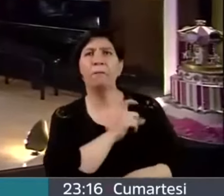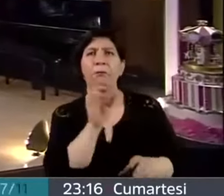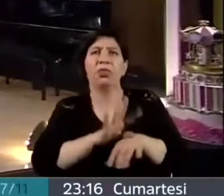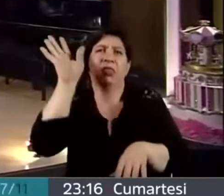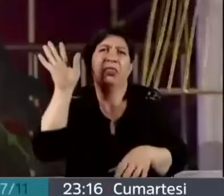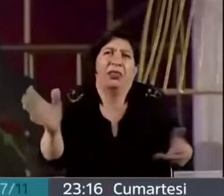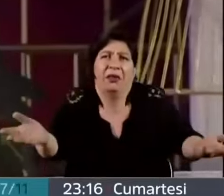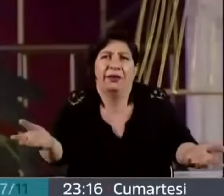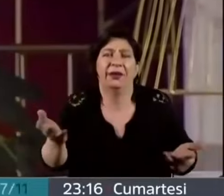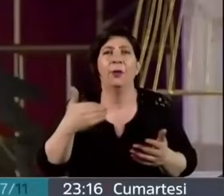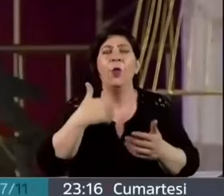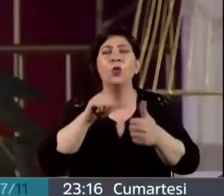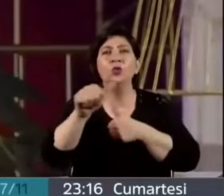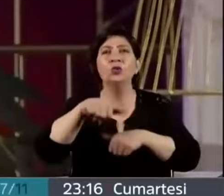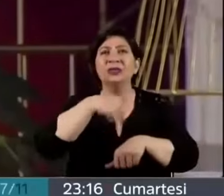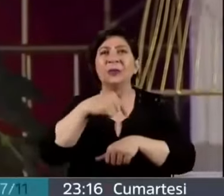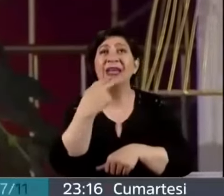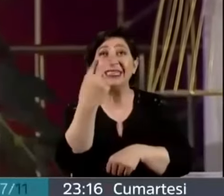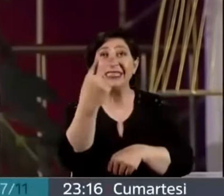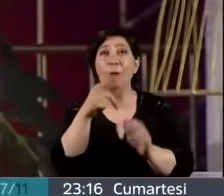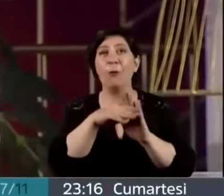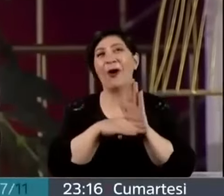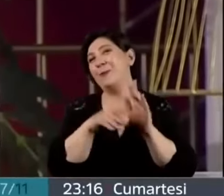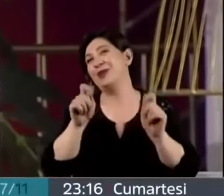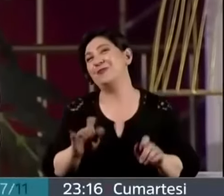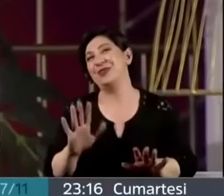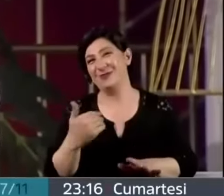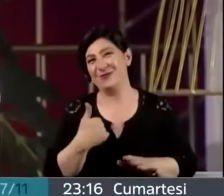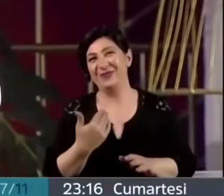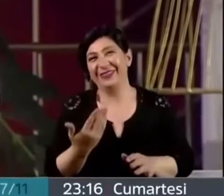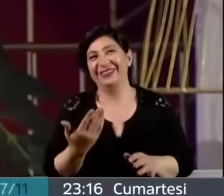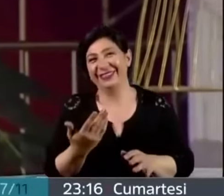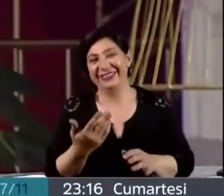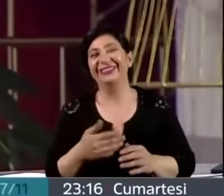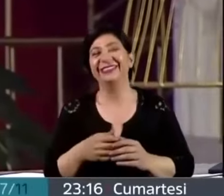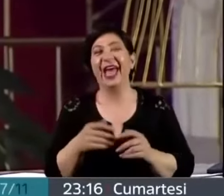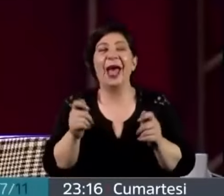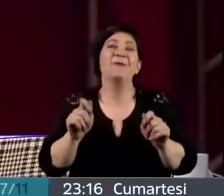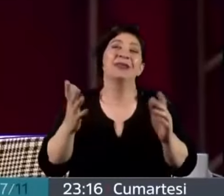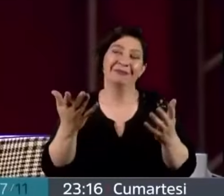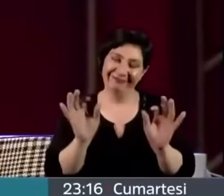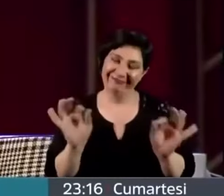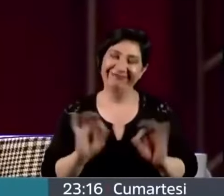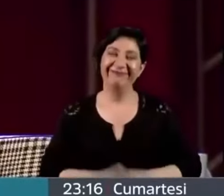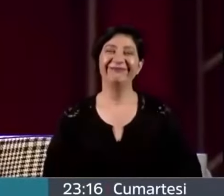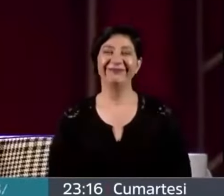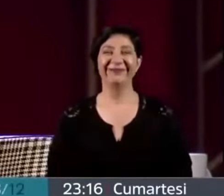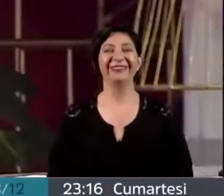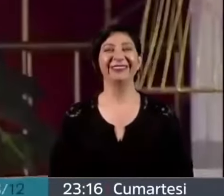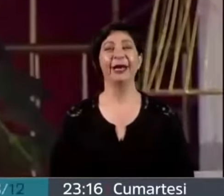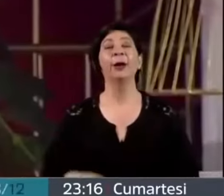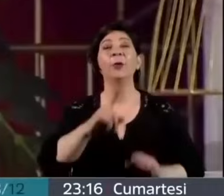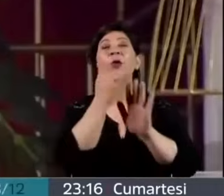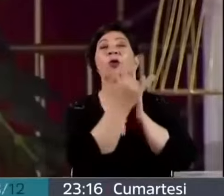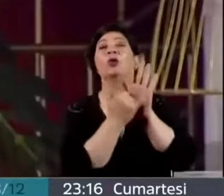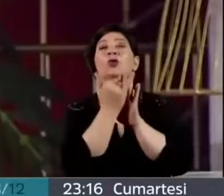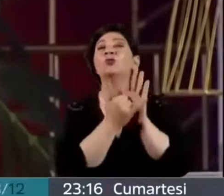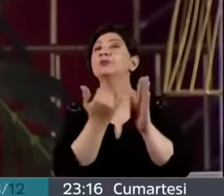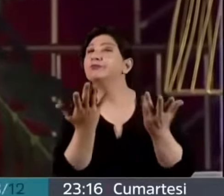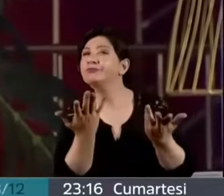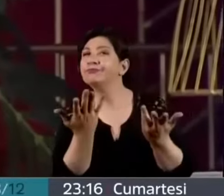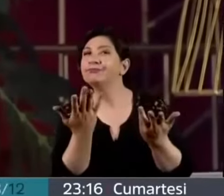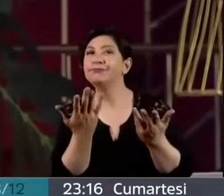ben uzun süredir böyle bir program, 2 senedir böyle bir program yaşamadım. Çünkü yaşamadınız, yani, evet, yapmadınız. Çünkü yapmadım, evet. Ne tazı. Bu YouTube kanalınız nasıl